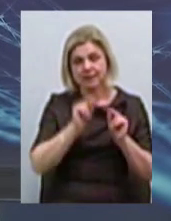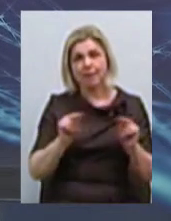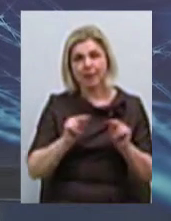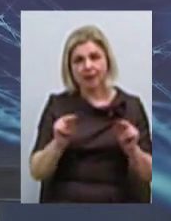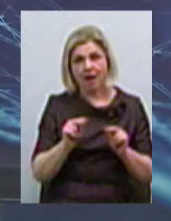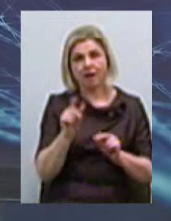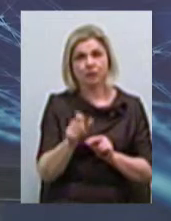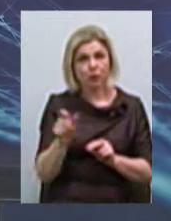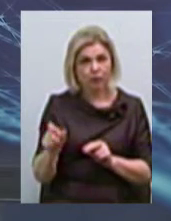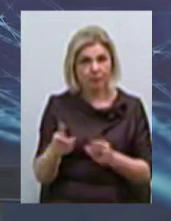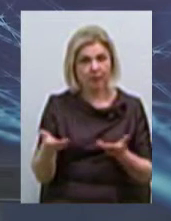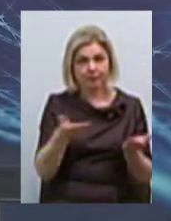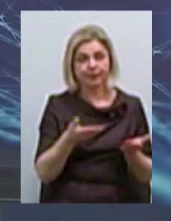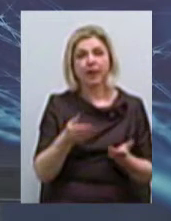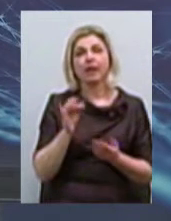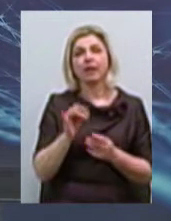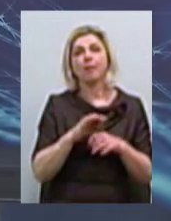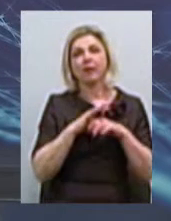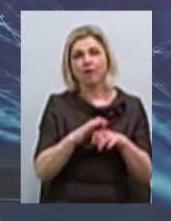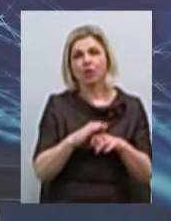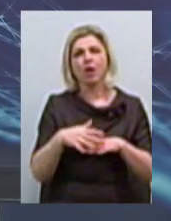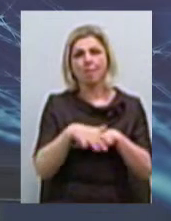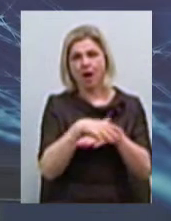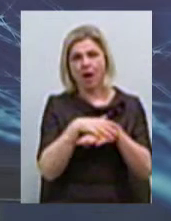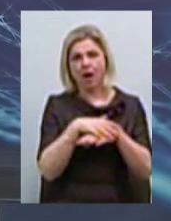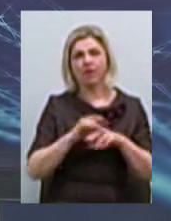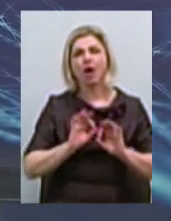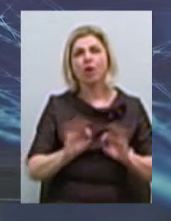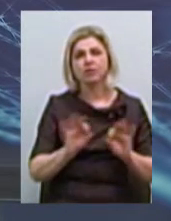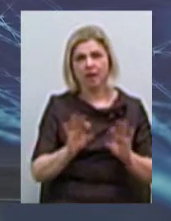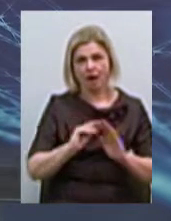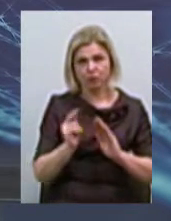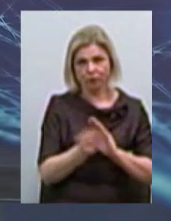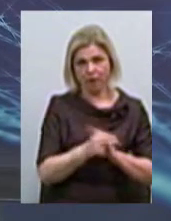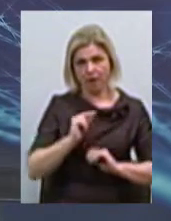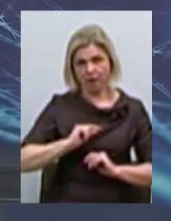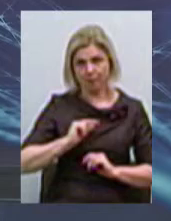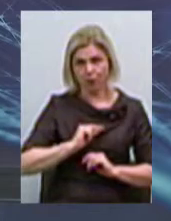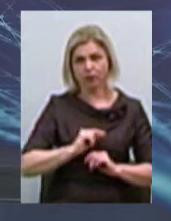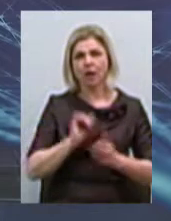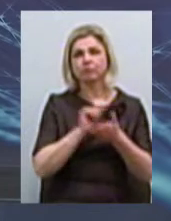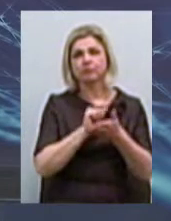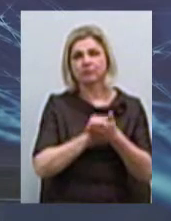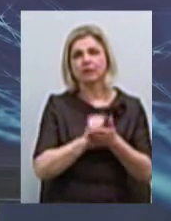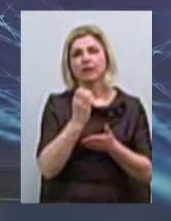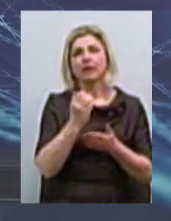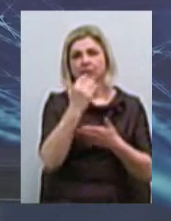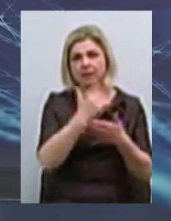платниками, ми проводимо масово роз'яснювальну роботу, ми розміщуємо статті,